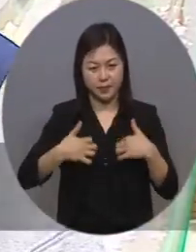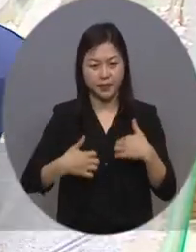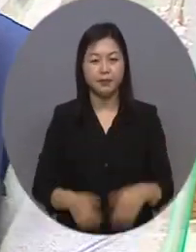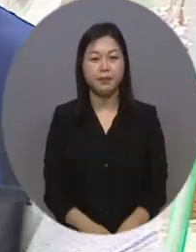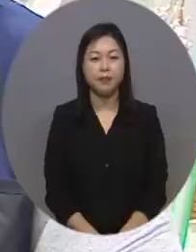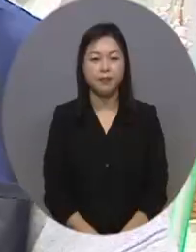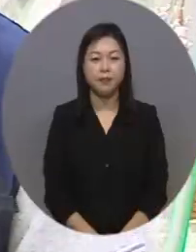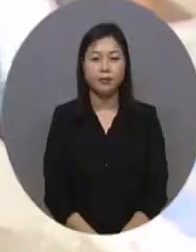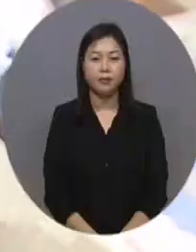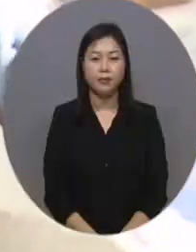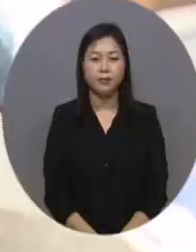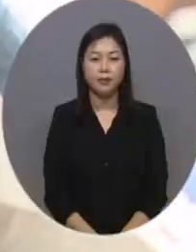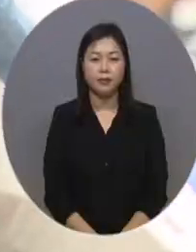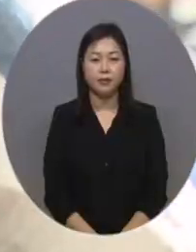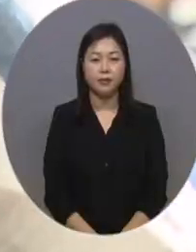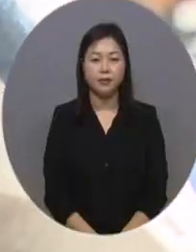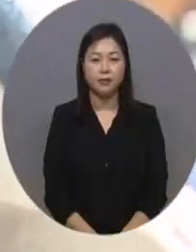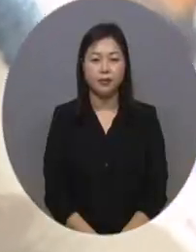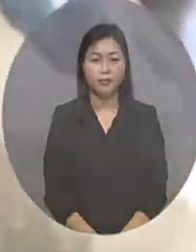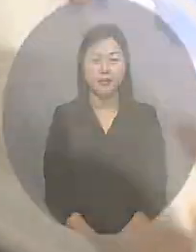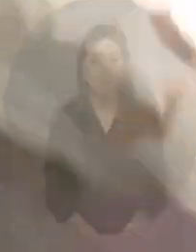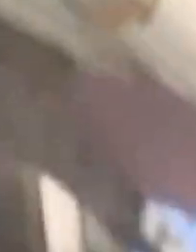마음입니다.